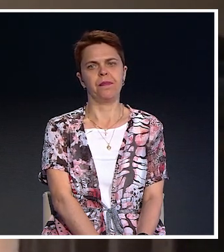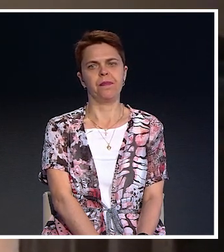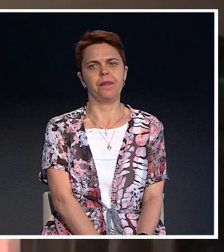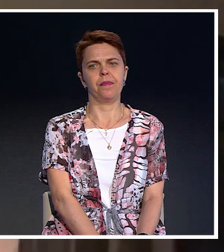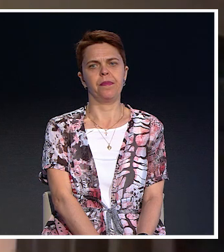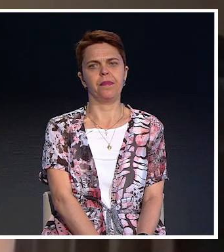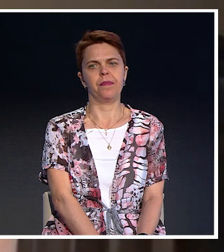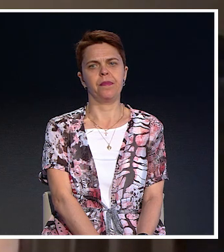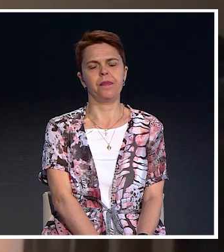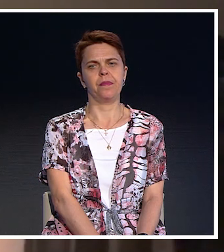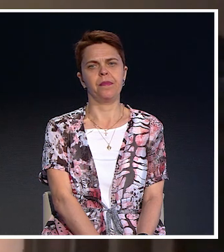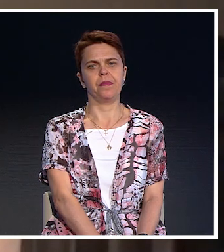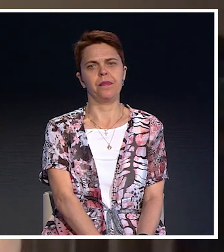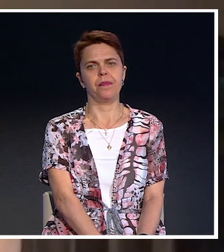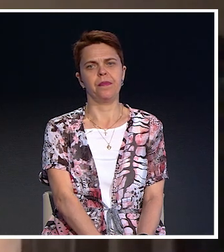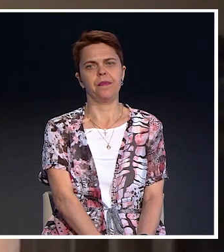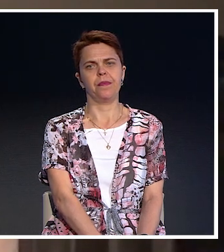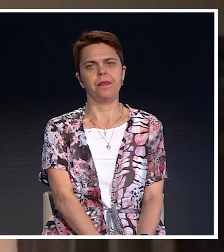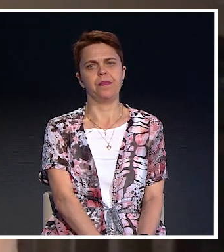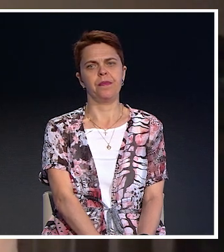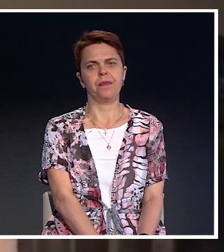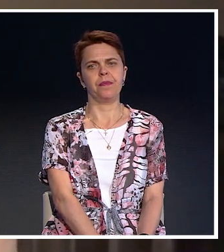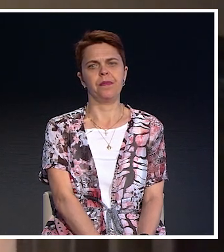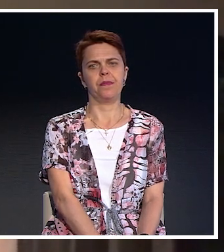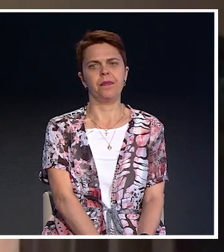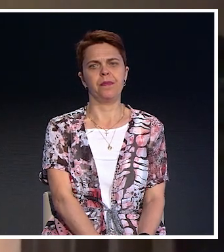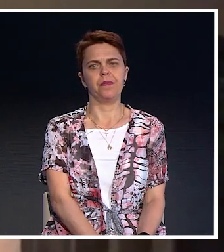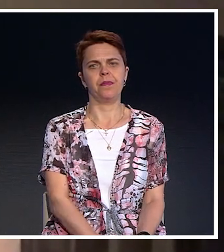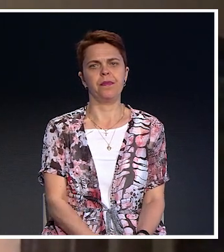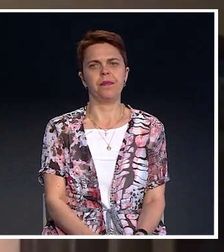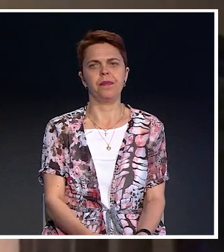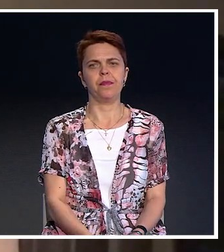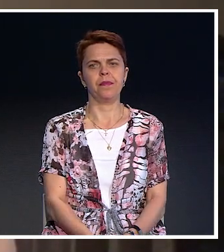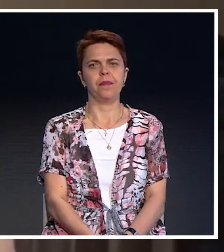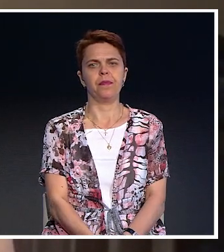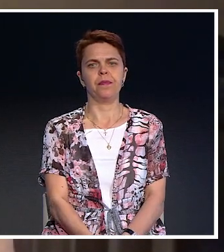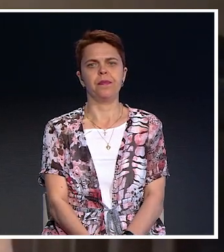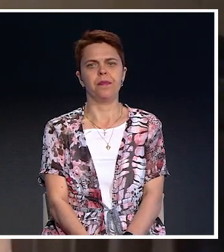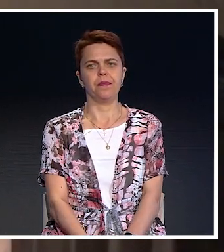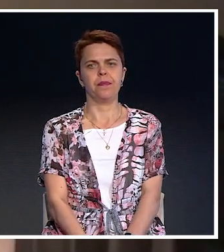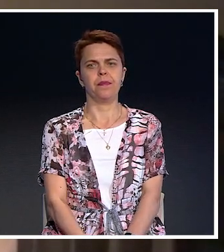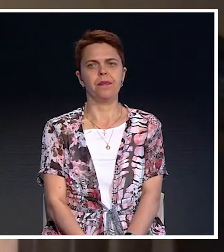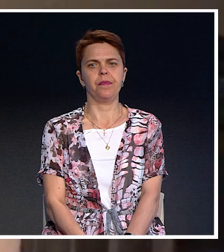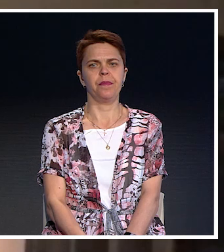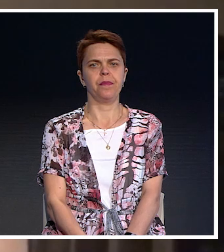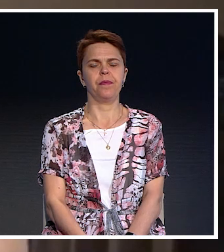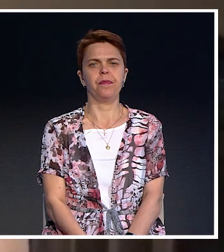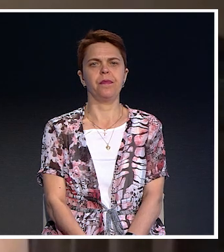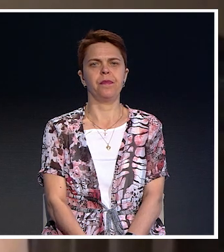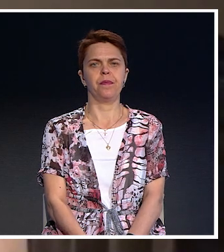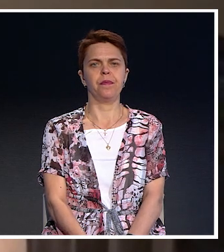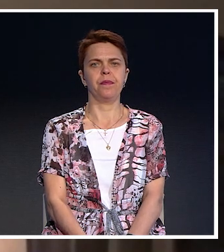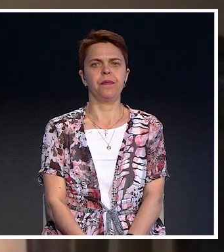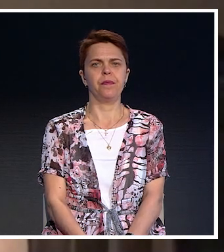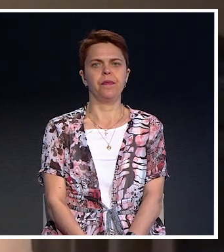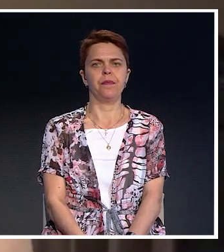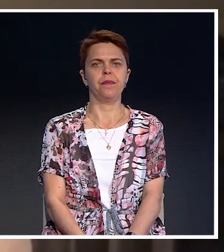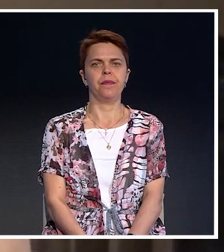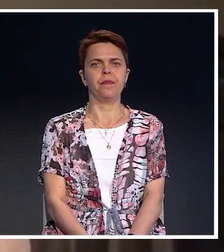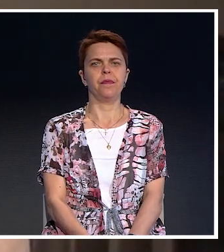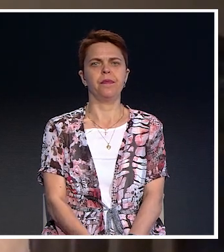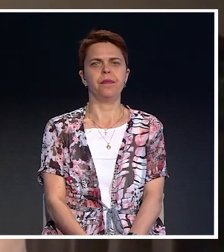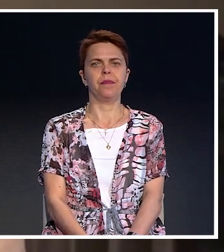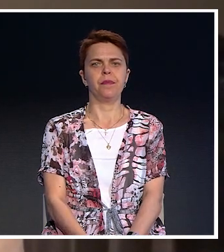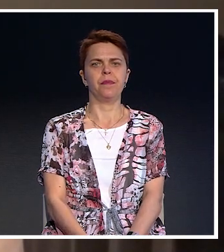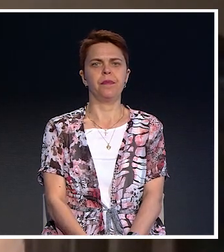для жінок. Моя мета – це обирати, тренувати жінок на усіх рівнях –